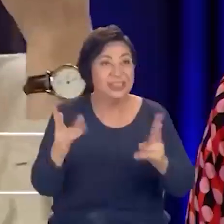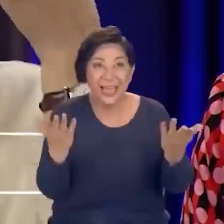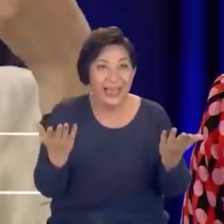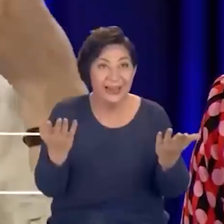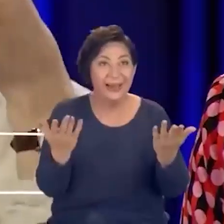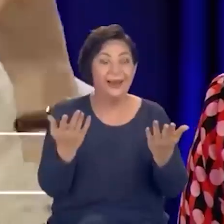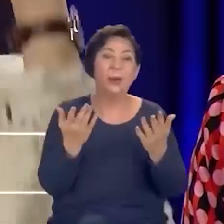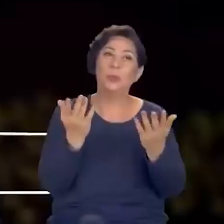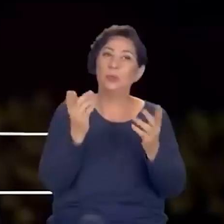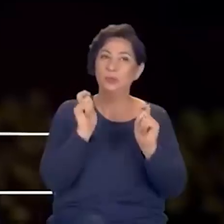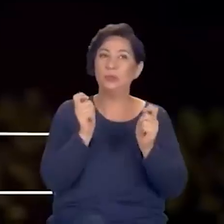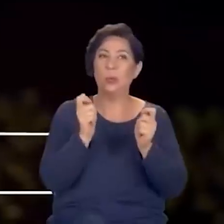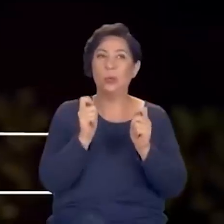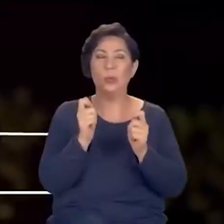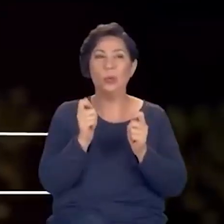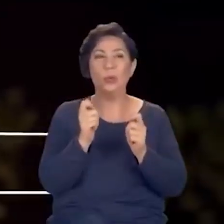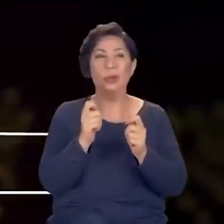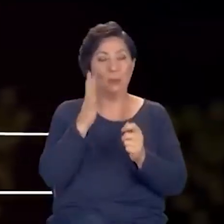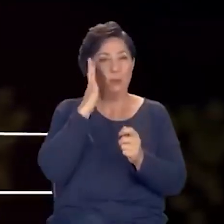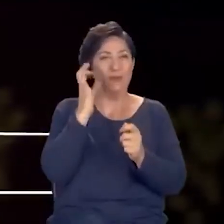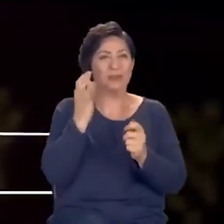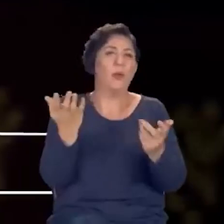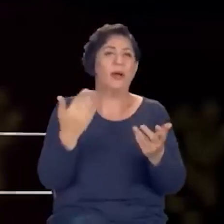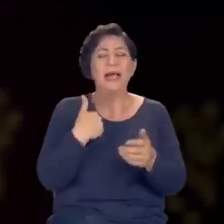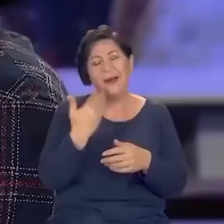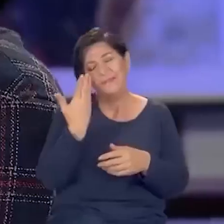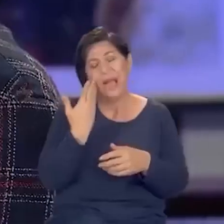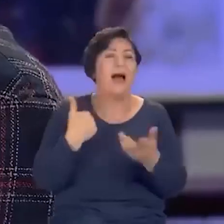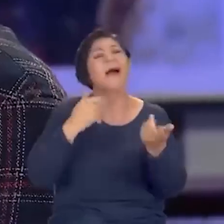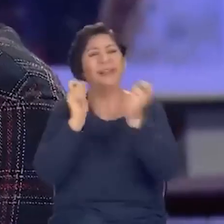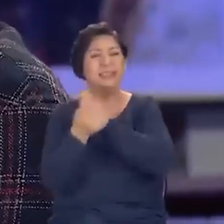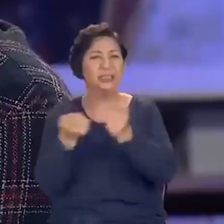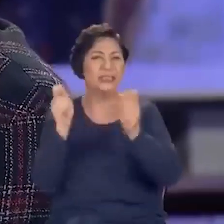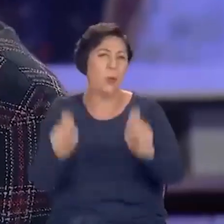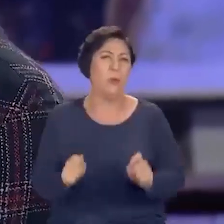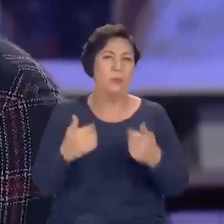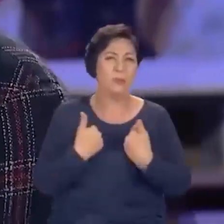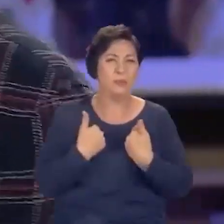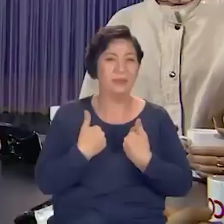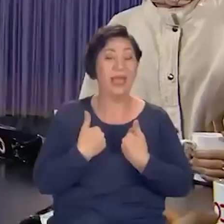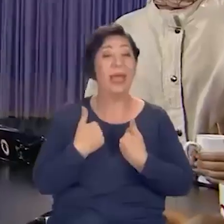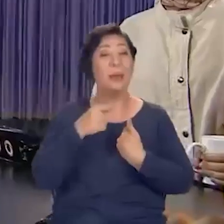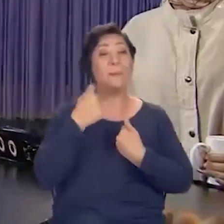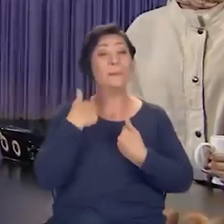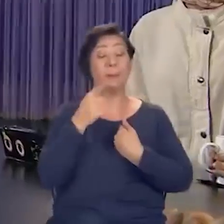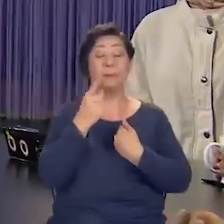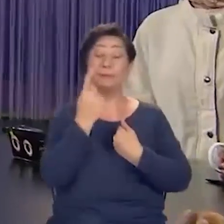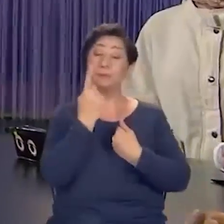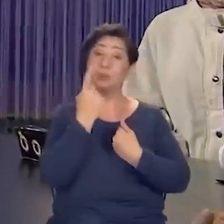Biraz zor bir şey. Ya kime gitse hiçbir profesyonel yok. Ne yaptın, hobimi işe dönüştürüyorum. Ama aslında ben şöyle gözlemliyorum